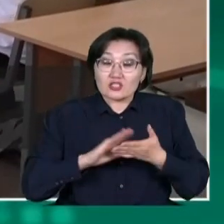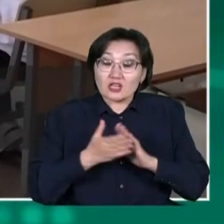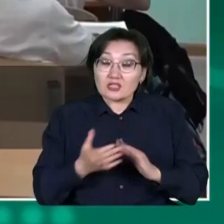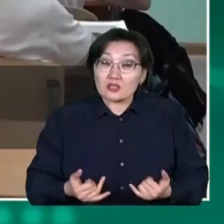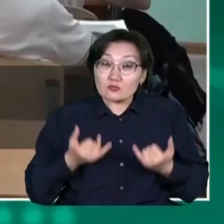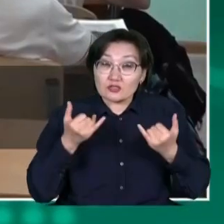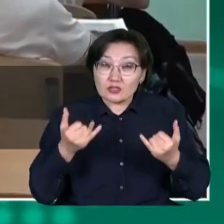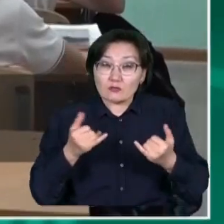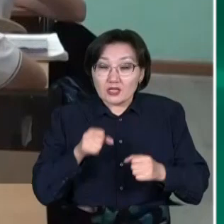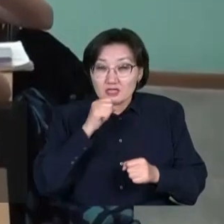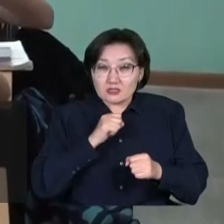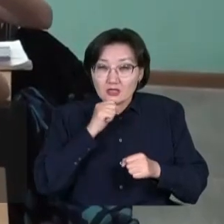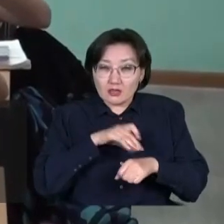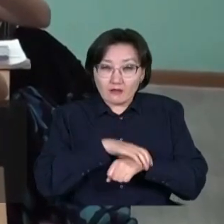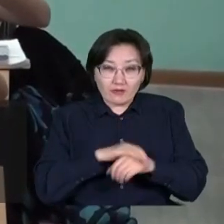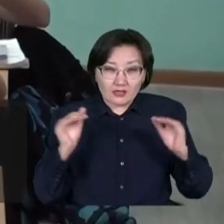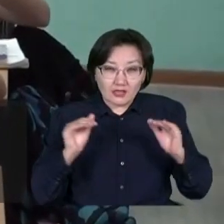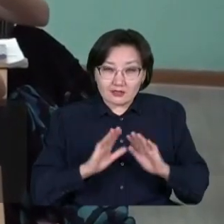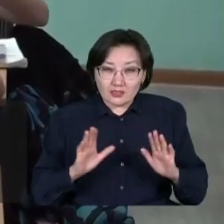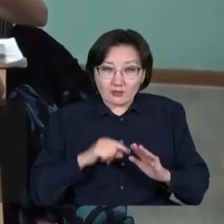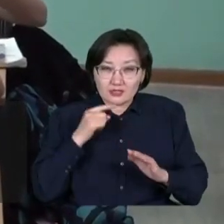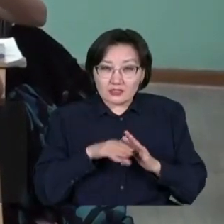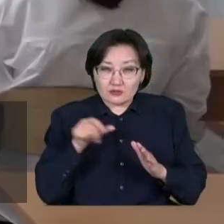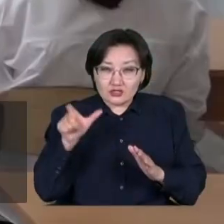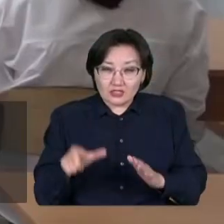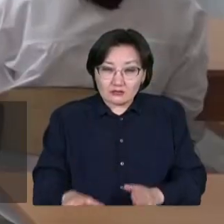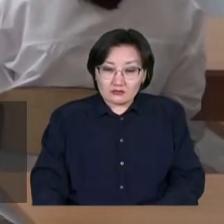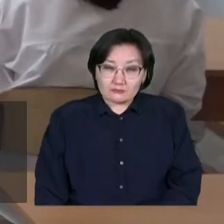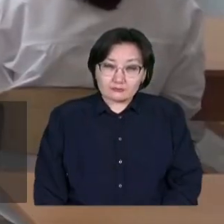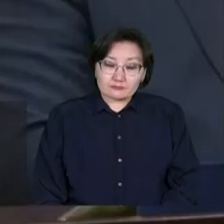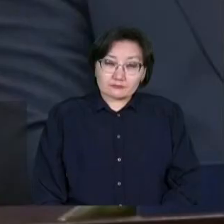жасалғанымен жемқорлық азаймай тұрғаны қынжылтады, дейді сенатор.